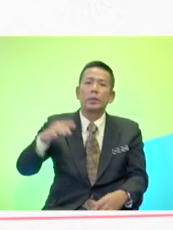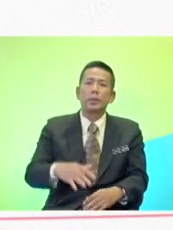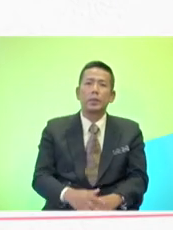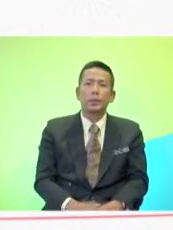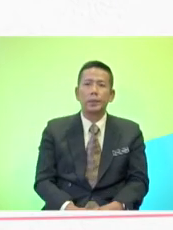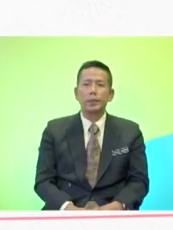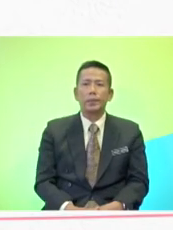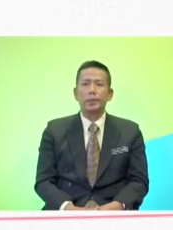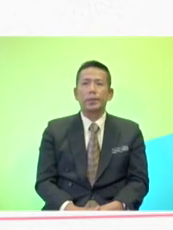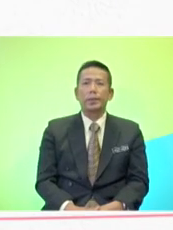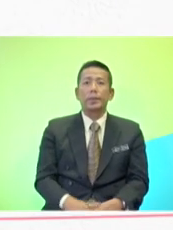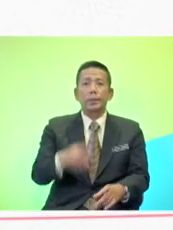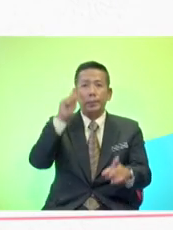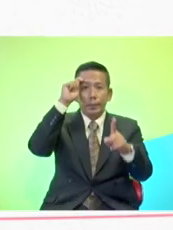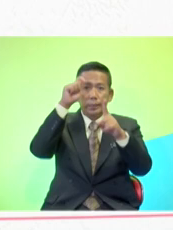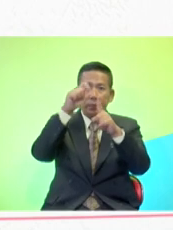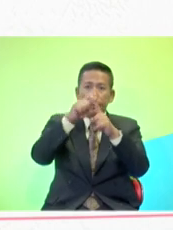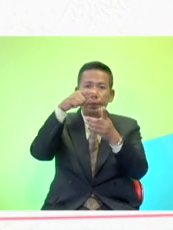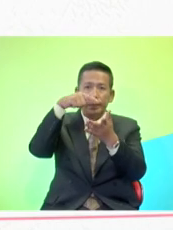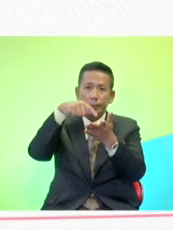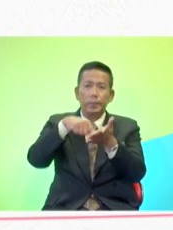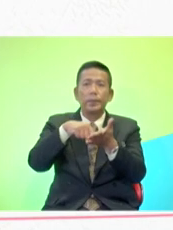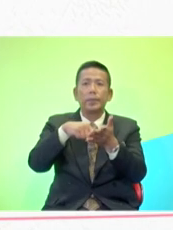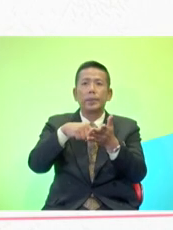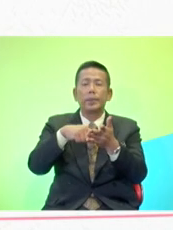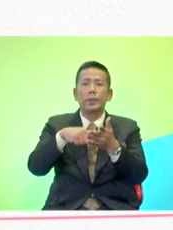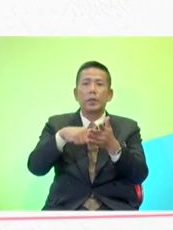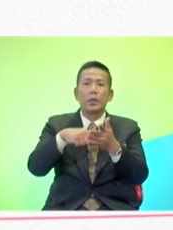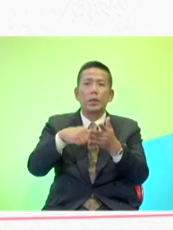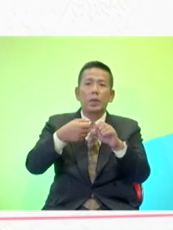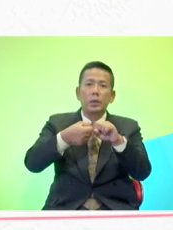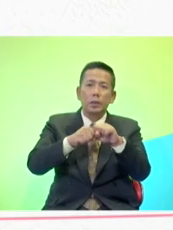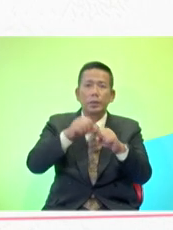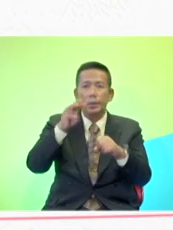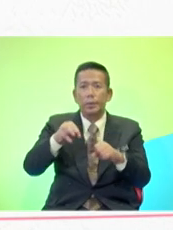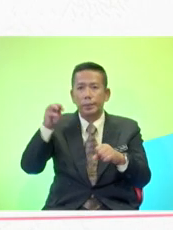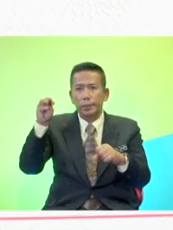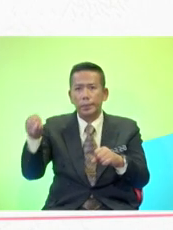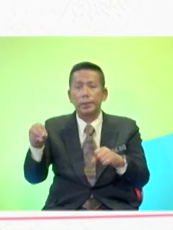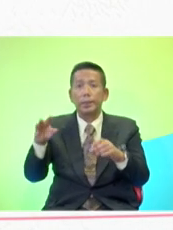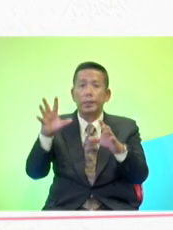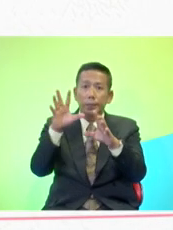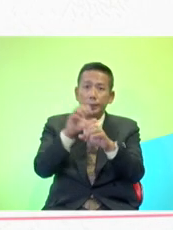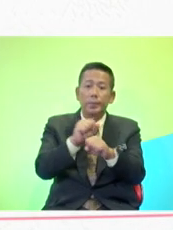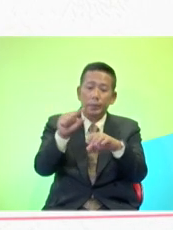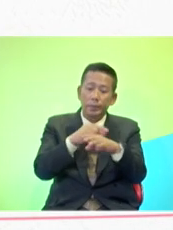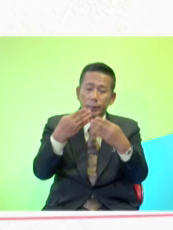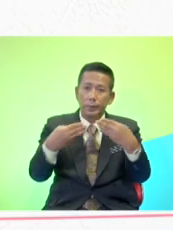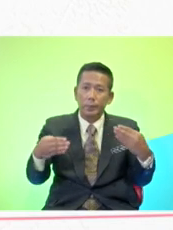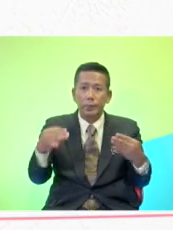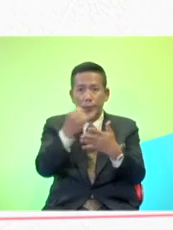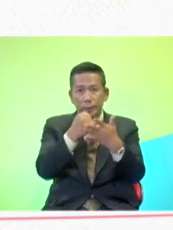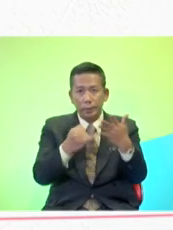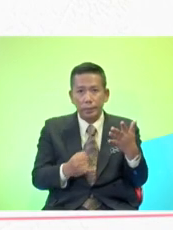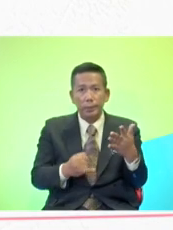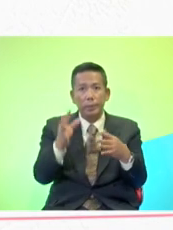seni ukiran tujuan apresiasi ini adalah untuk penghayatan terhadap hasil produk seni ukiran dengan menggunakan bahasa CD Bijuu dan pemikiran seni